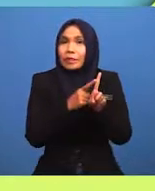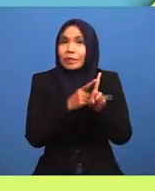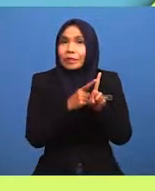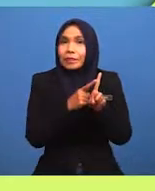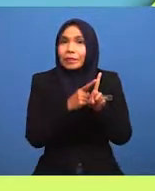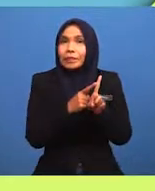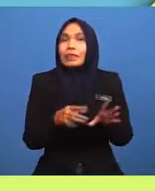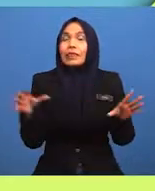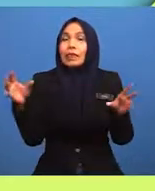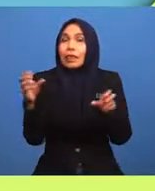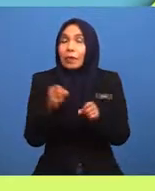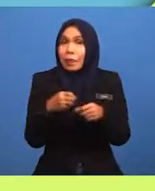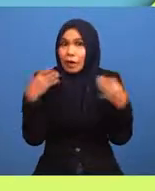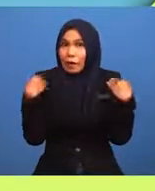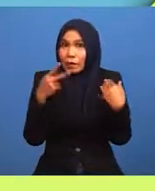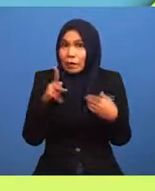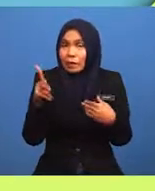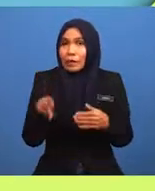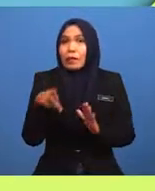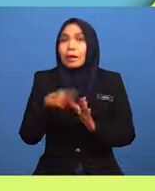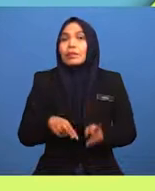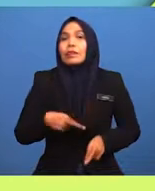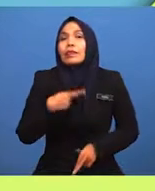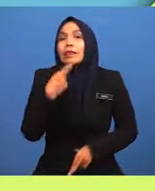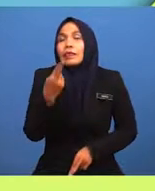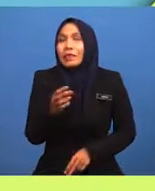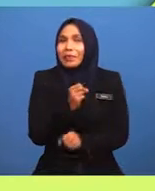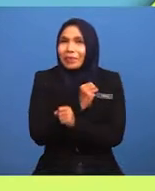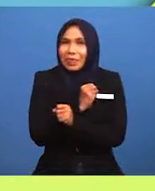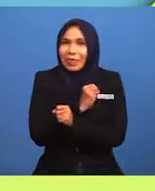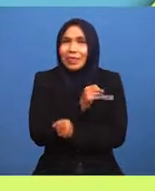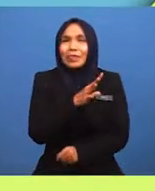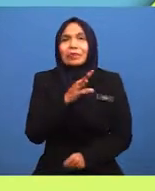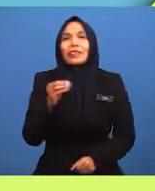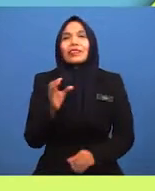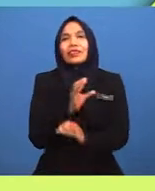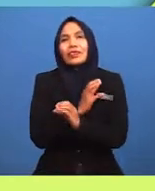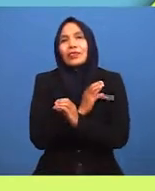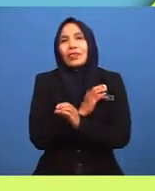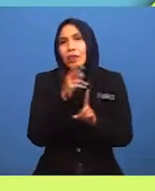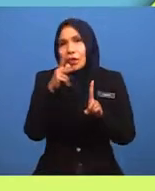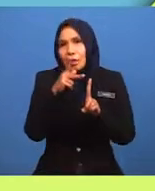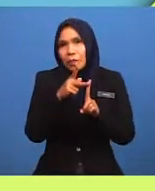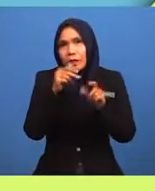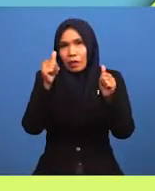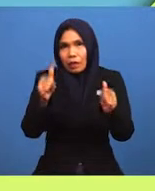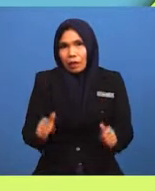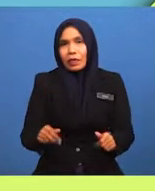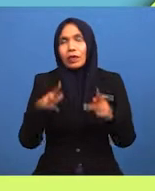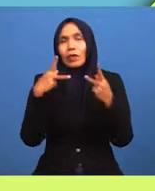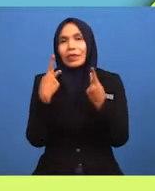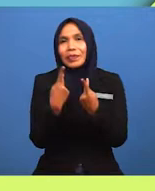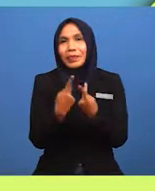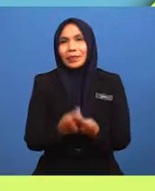dapat mewujudkan perasaan sayang dan cinta kepada ahli keluarga.